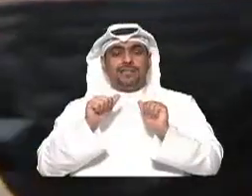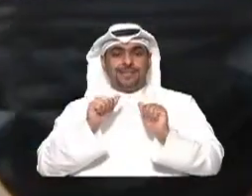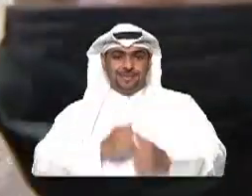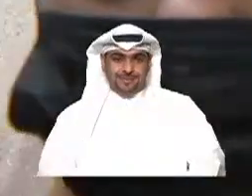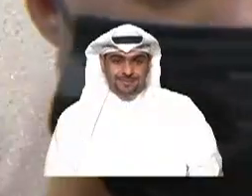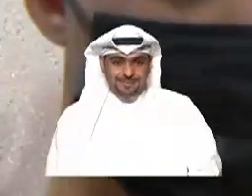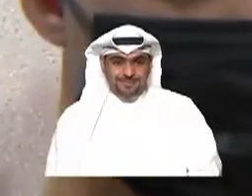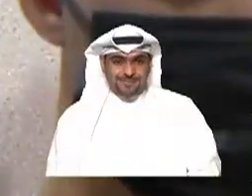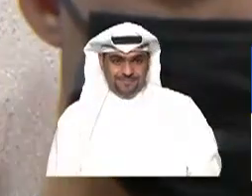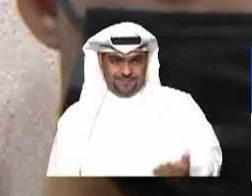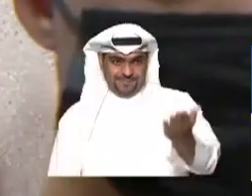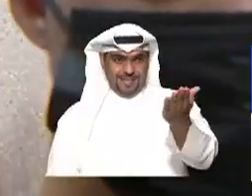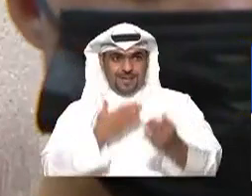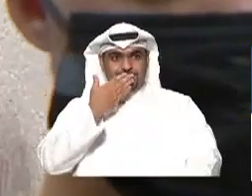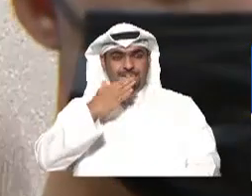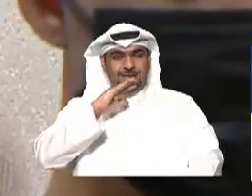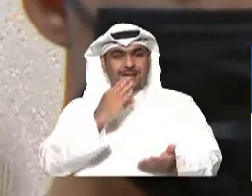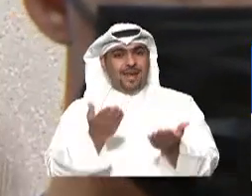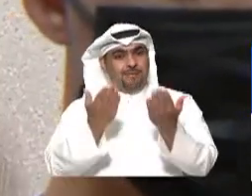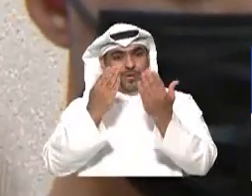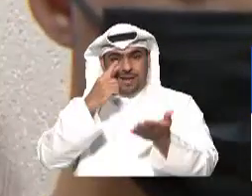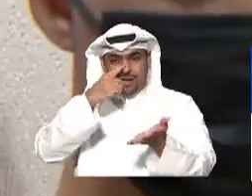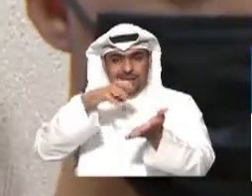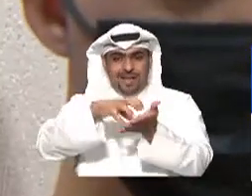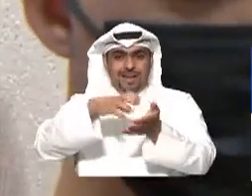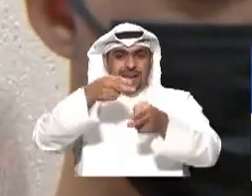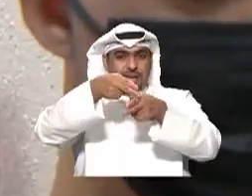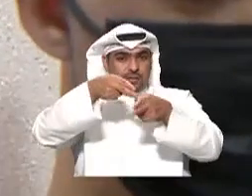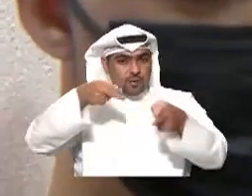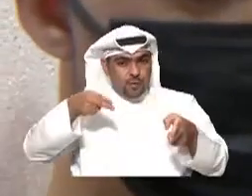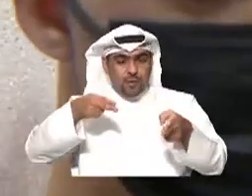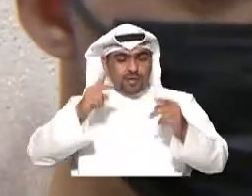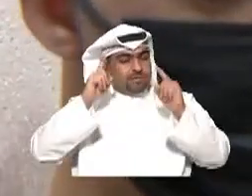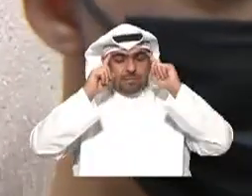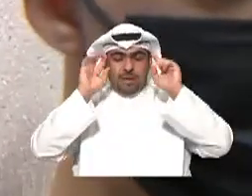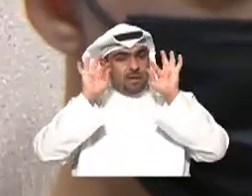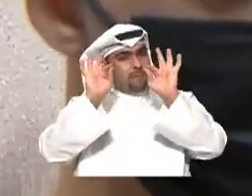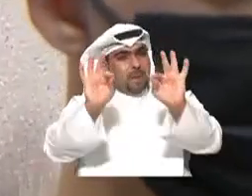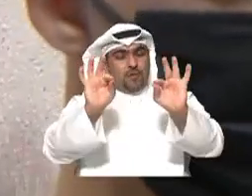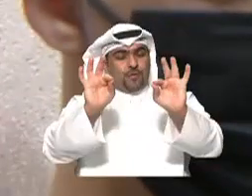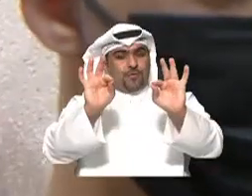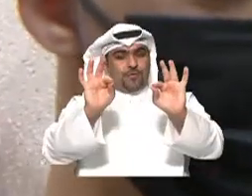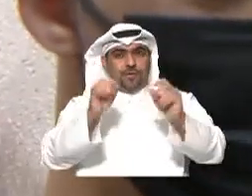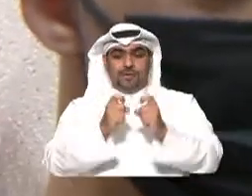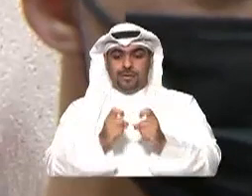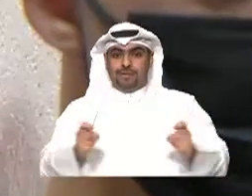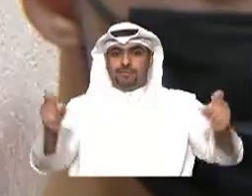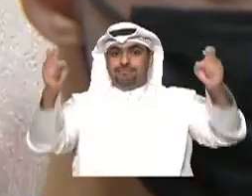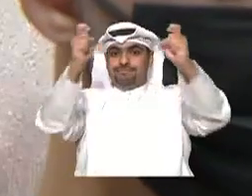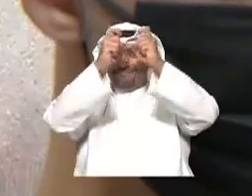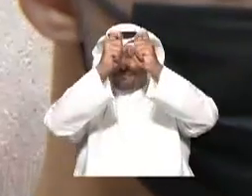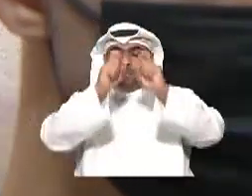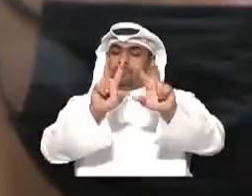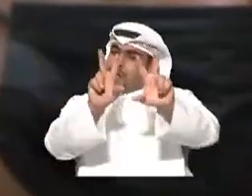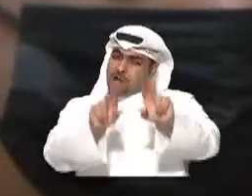رب العالمين، يعني دائما تعودنا أن نادي الكويت يكون متواجد في النهائيات، يمكن هذا 17 نهاية على التوالي، هذا فضل من الله